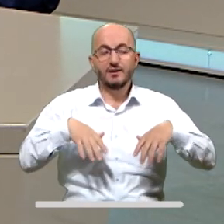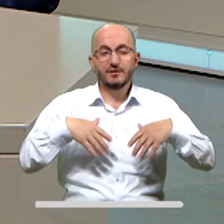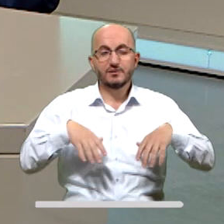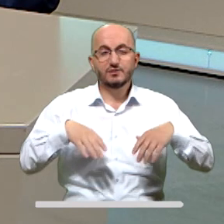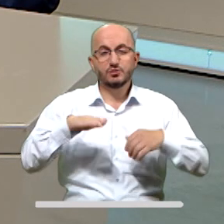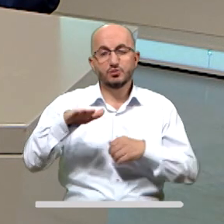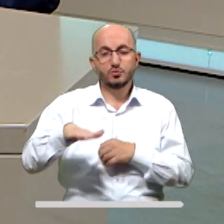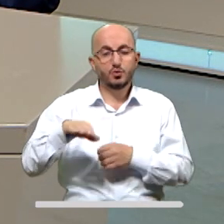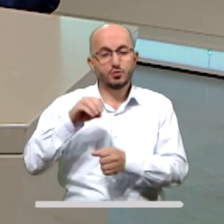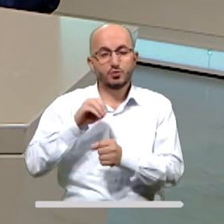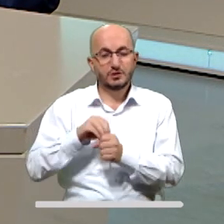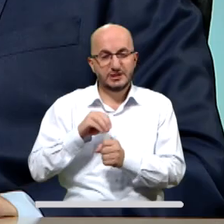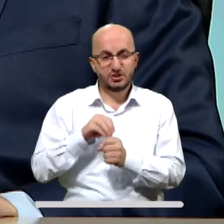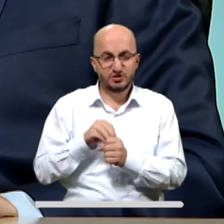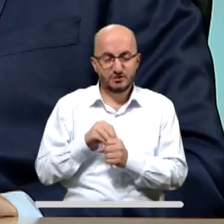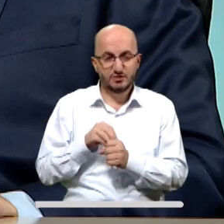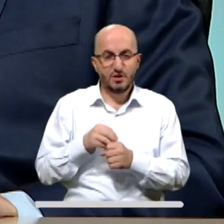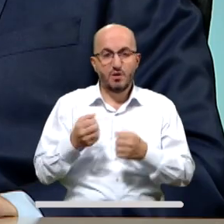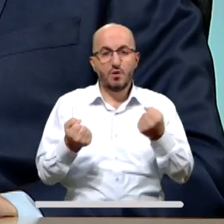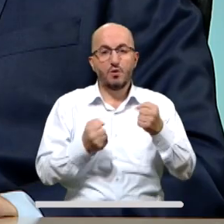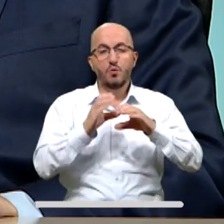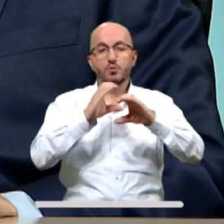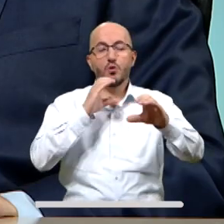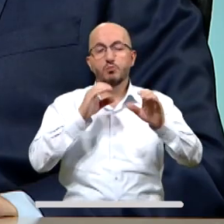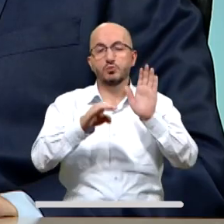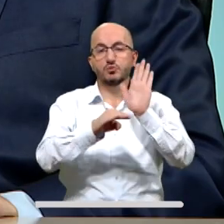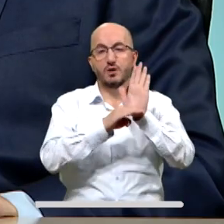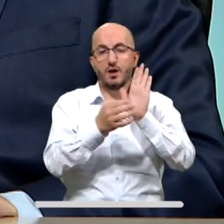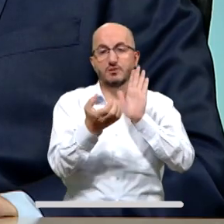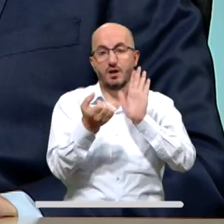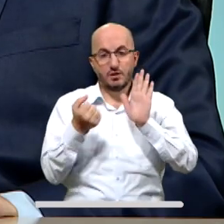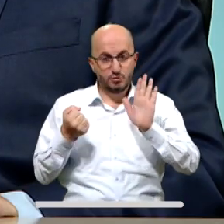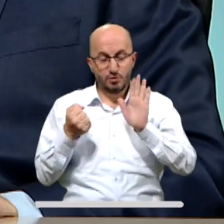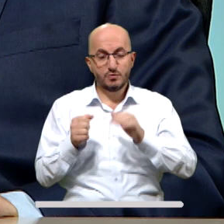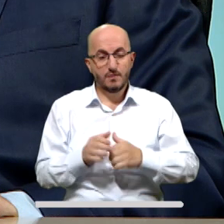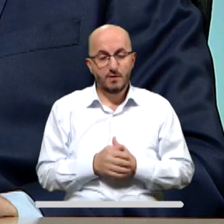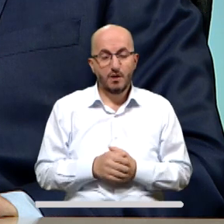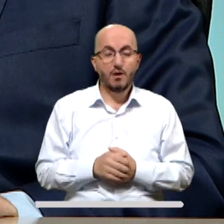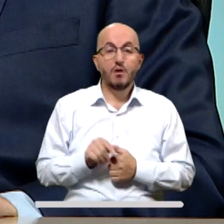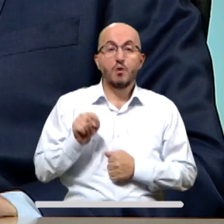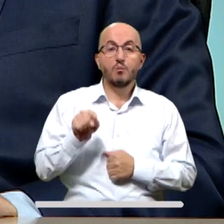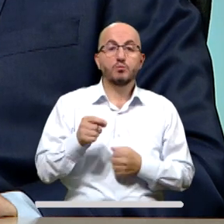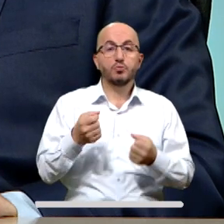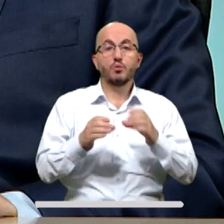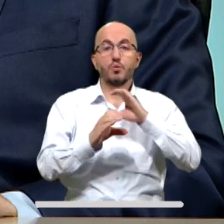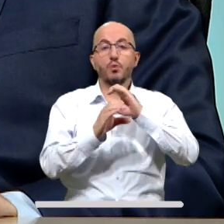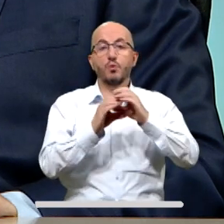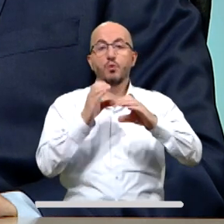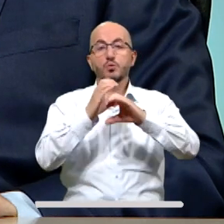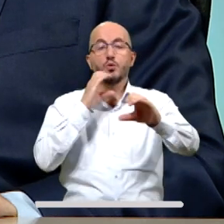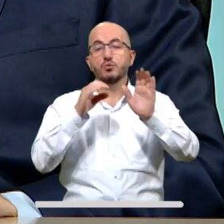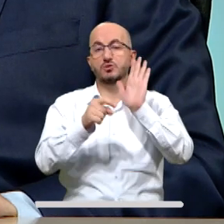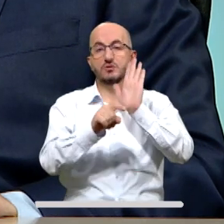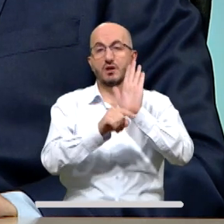engelli çocuğu için otobüs kartı alıyor. Bu otobüs kartını